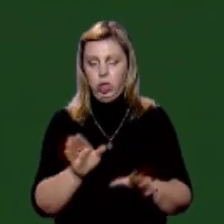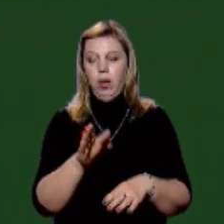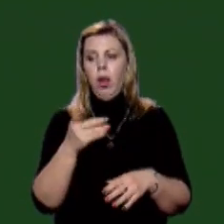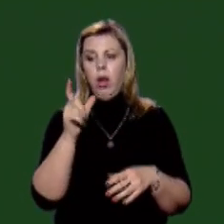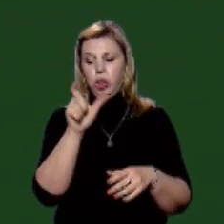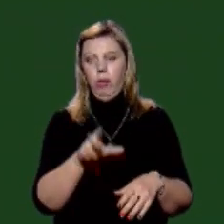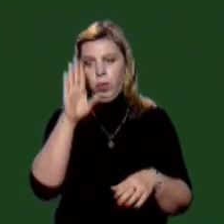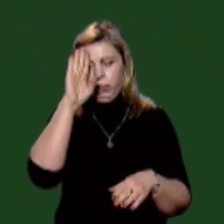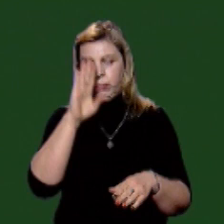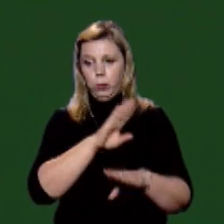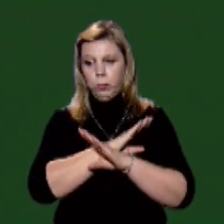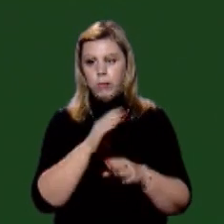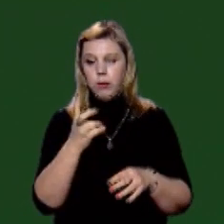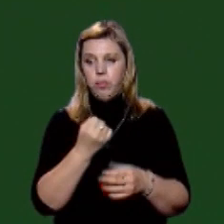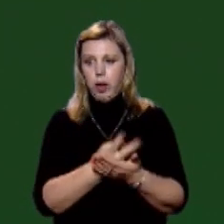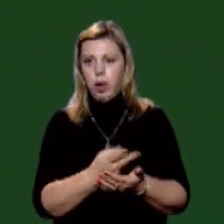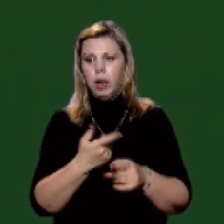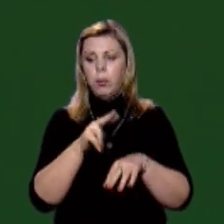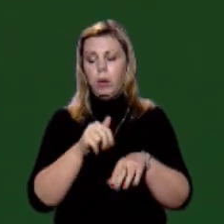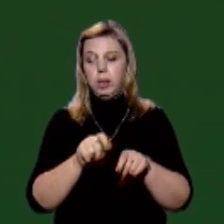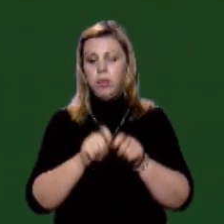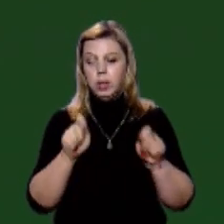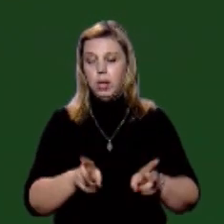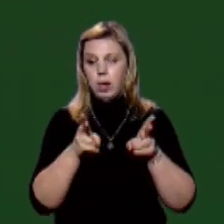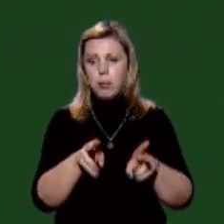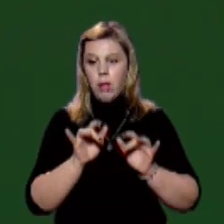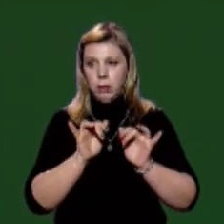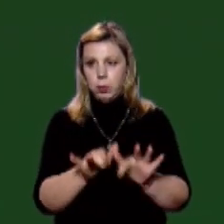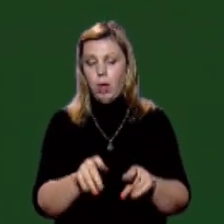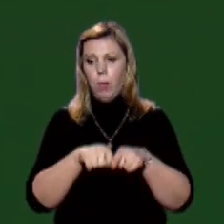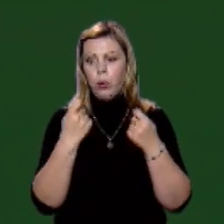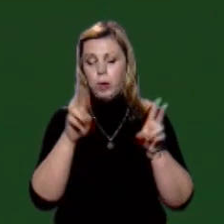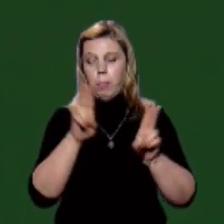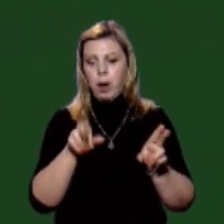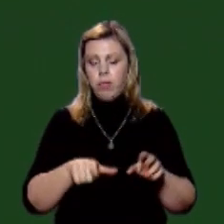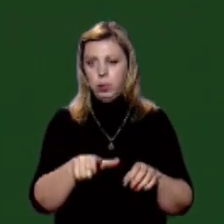помер у лікарні. За даним фактом, у поліції відкрито кримінальне провадження. Це порушення